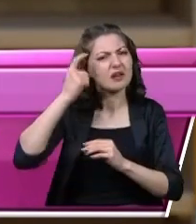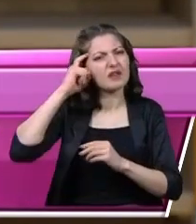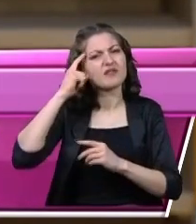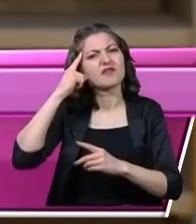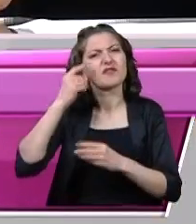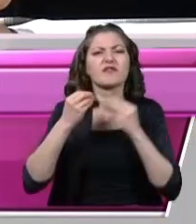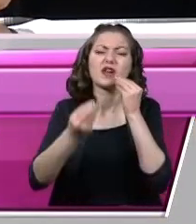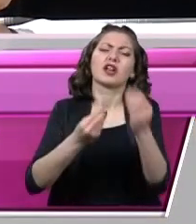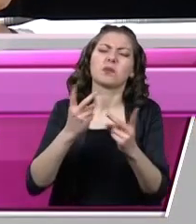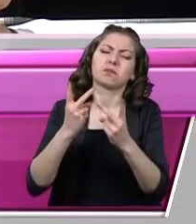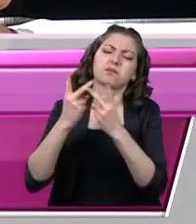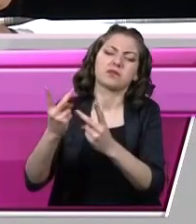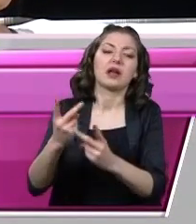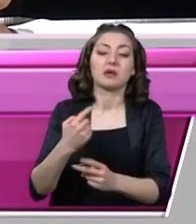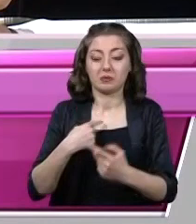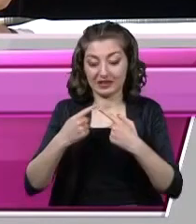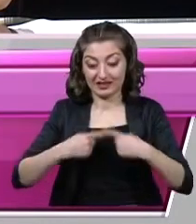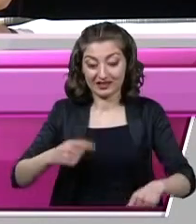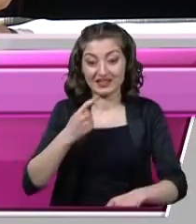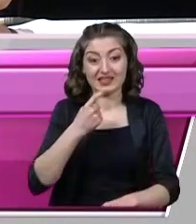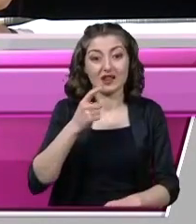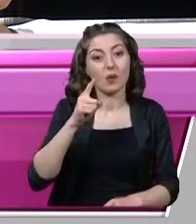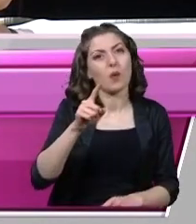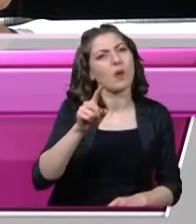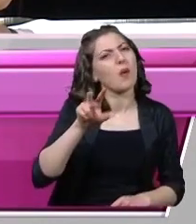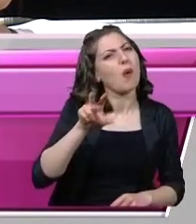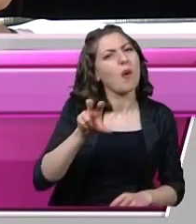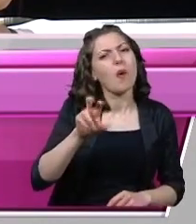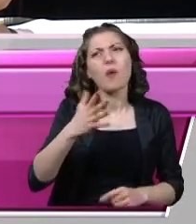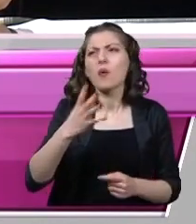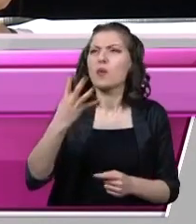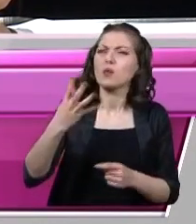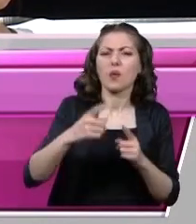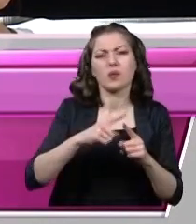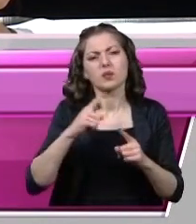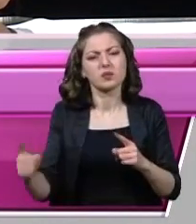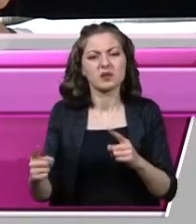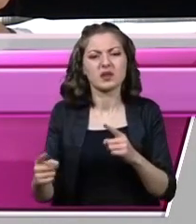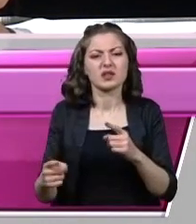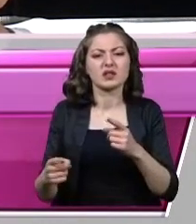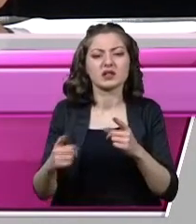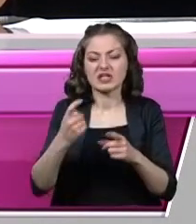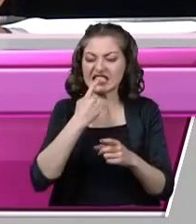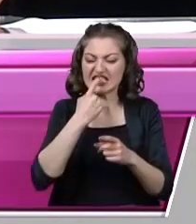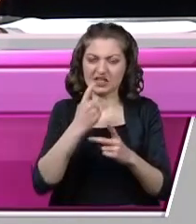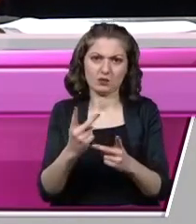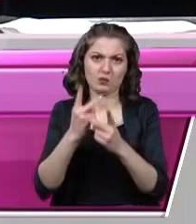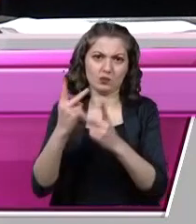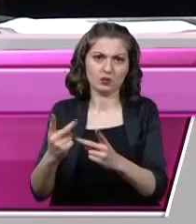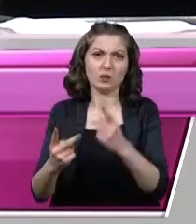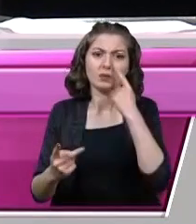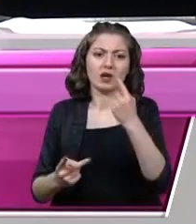söyleyecek Ama aşkın ömrü 18.ay ile dört yıl arasında gösteriliyor yani süreli bir Fizan ruh